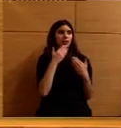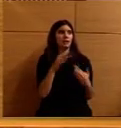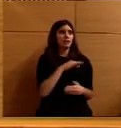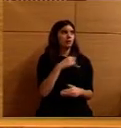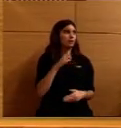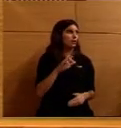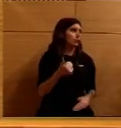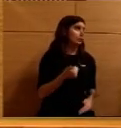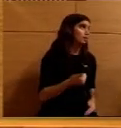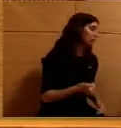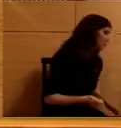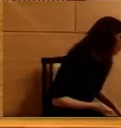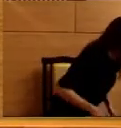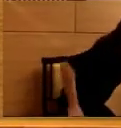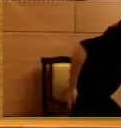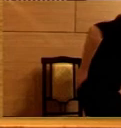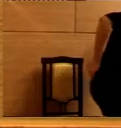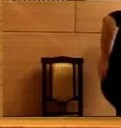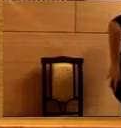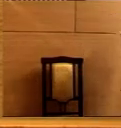Segarra. ¿Intervenciones?